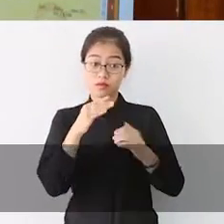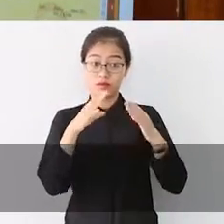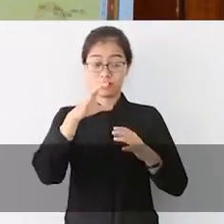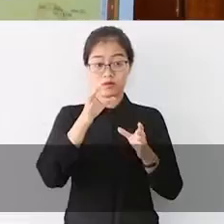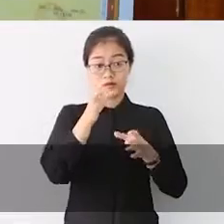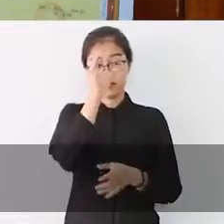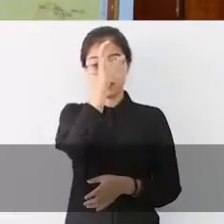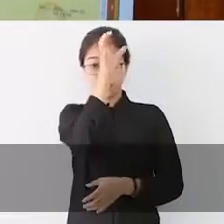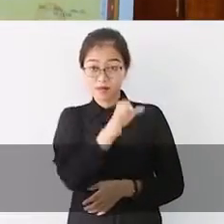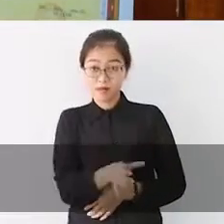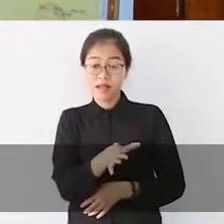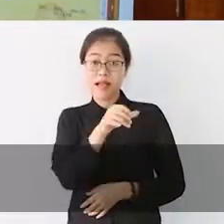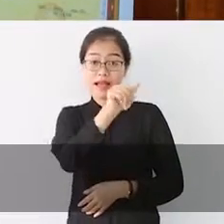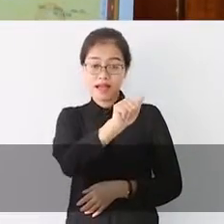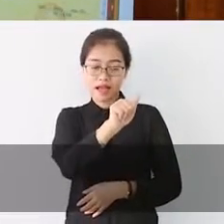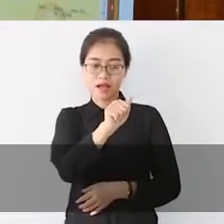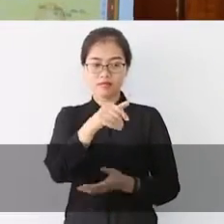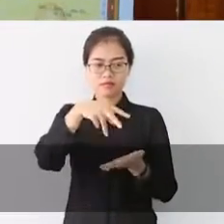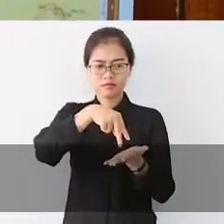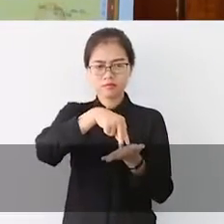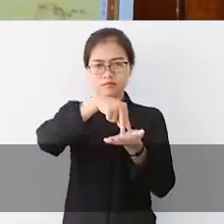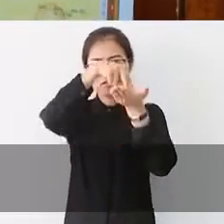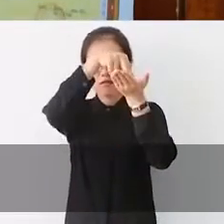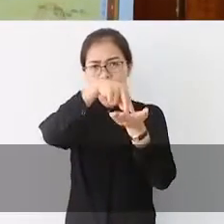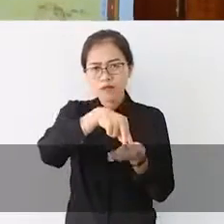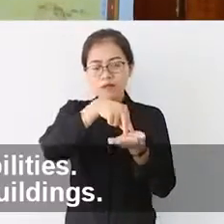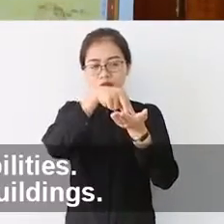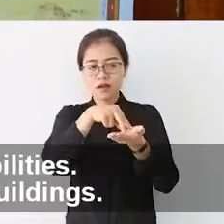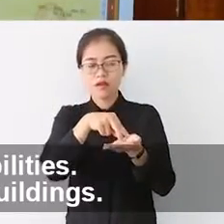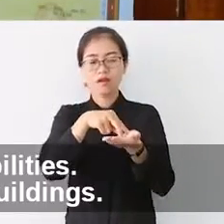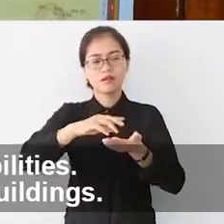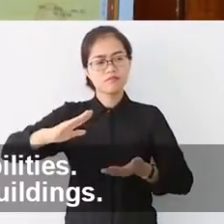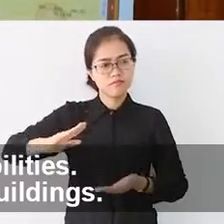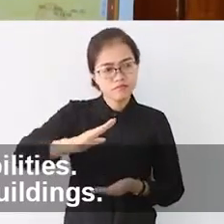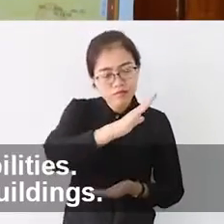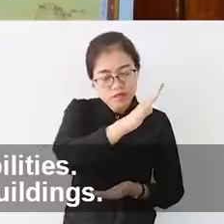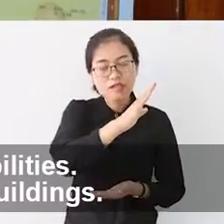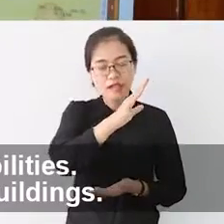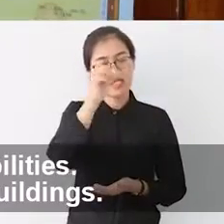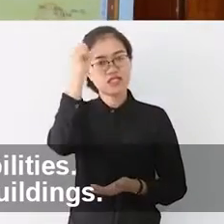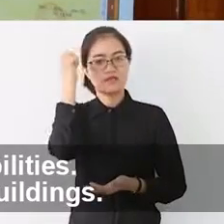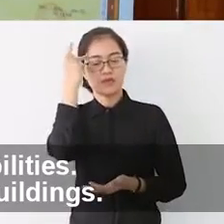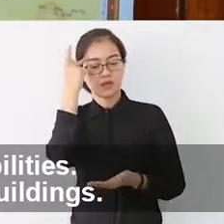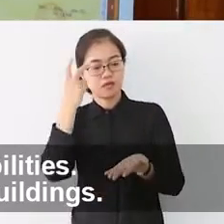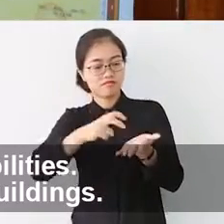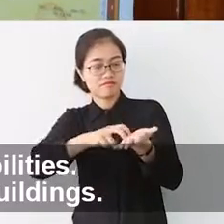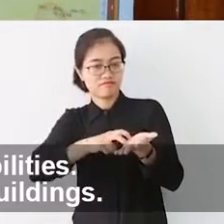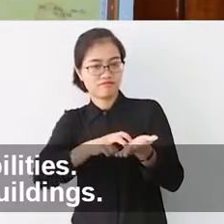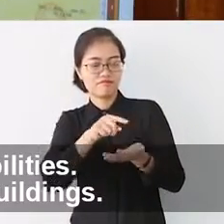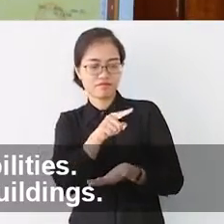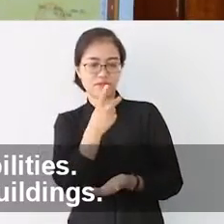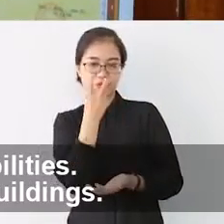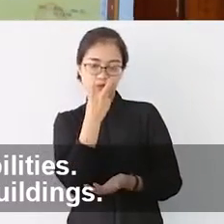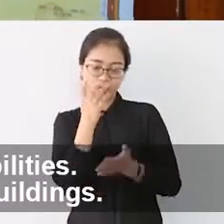cái dãy nhà chúng ta đang ngồi đây thì thang máy là cũng đã chú ý tới người khuyết tật. Rồi đường đi cũng đã chú ý cho người khuyết tật,